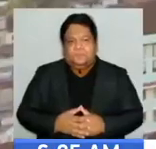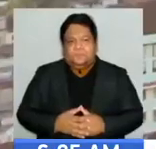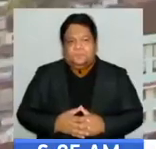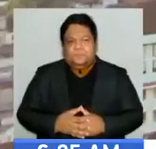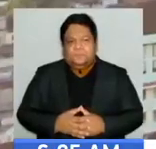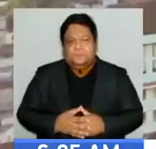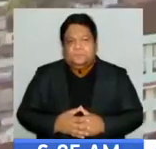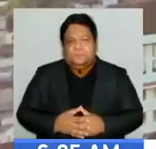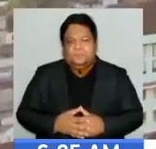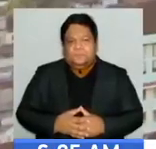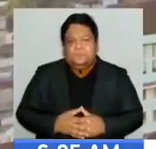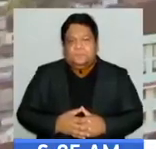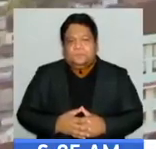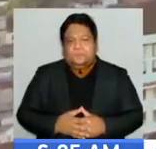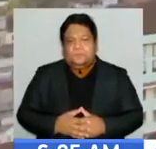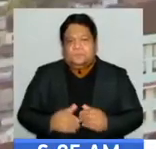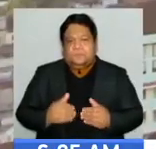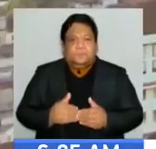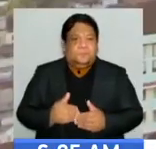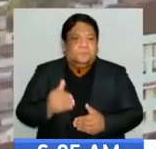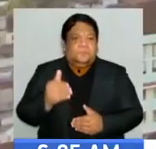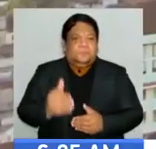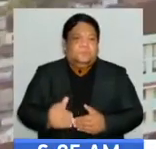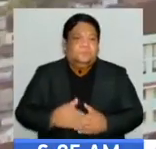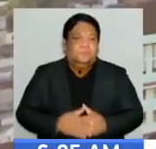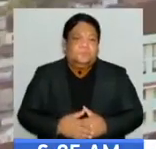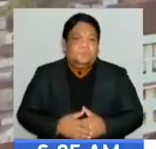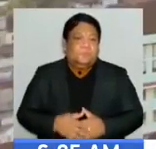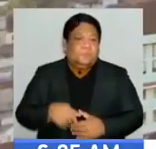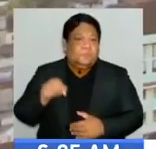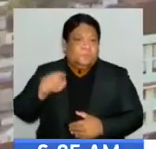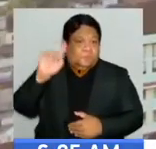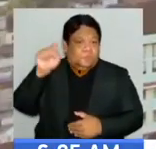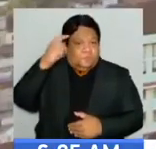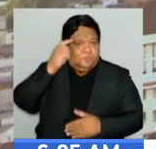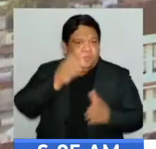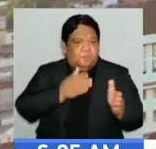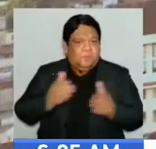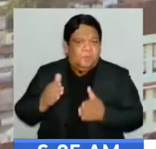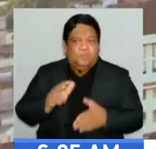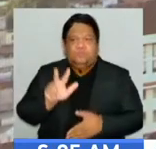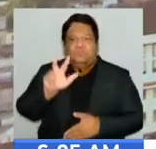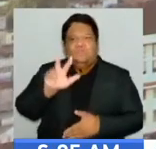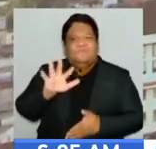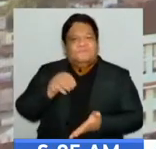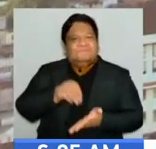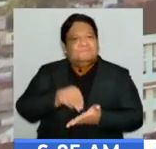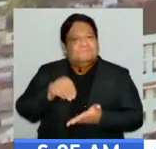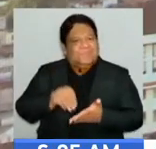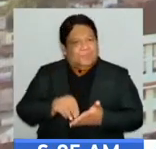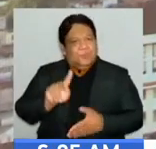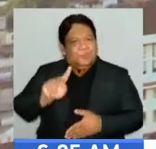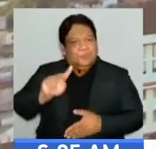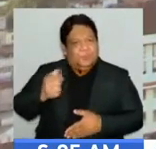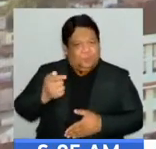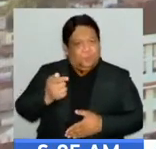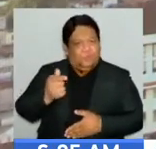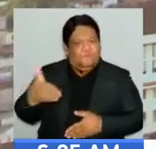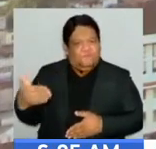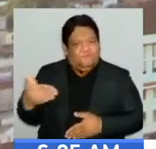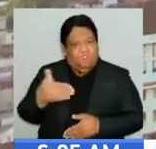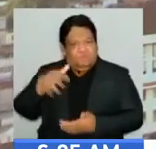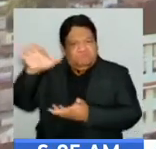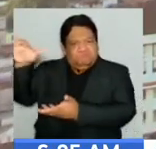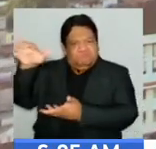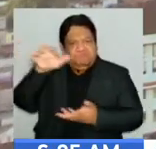mag-aangkat ang gobyerno ng 35,000 metric tons ng isda para tugunan daw ang kakulangan ng suly nito sa bansa may unang balita si